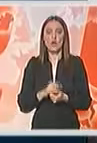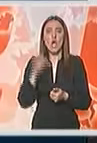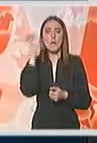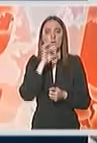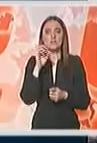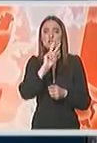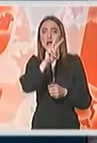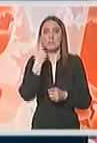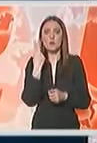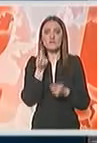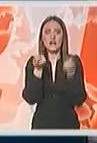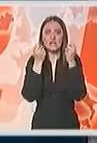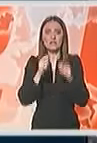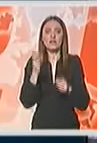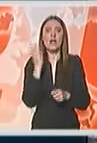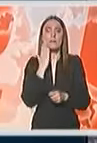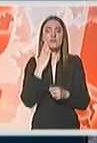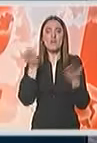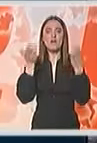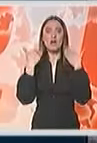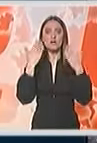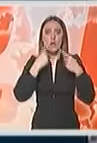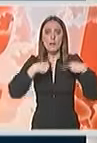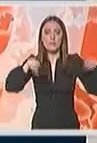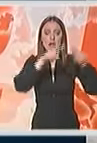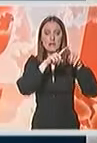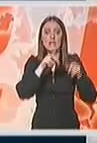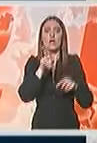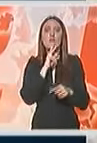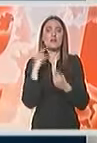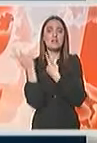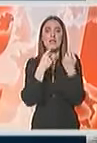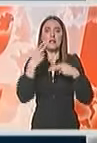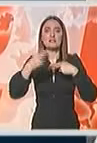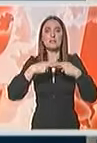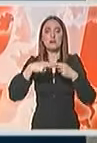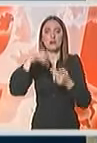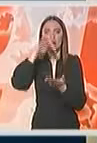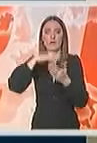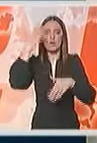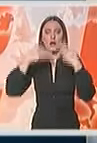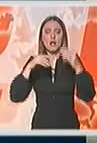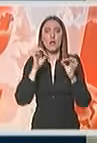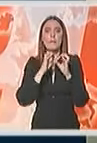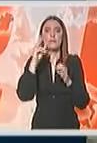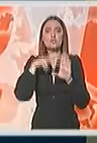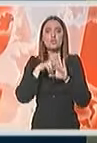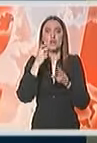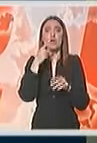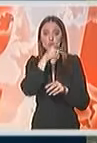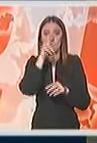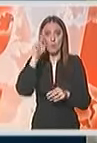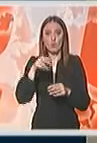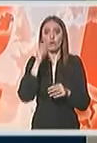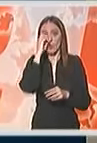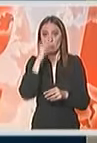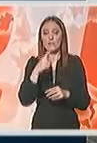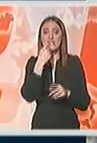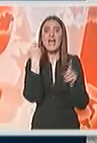Opozicija je pozvala na zatvaranje američke vazduhoplovne baze Manas, koja se nalazi blizu prestonice Biškeka. Oni tvrde da bi to moglo da